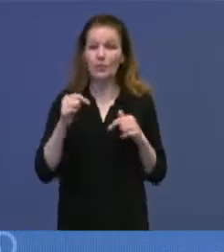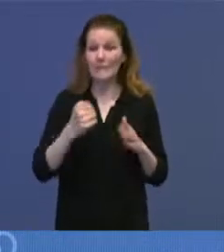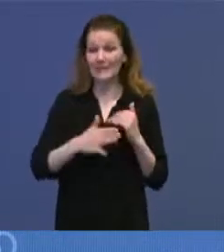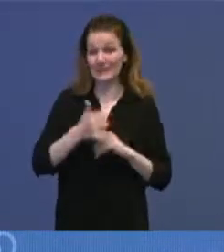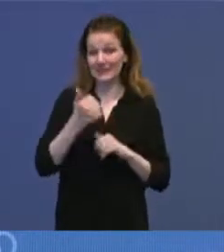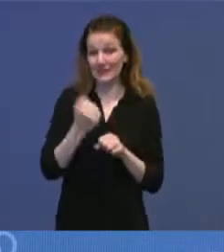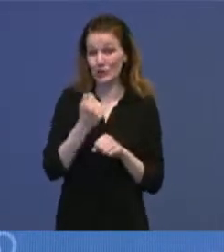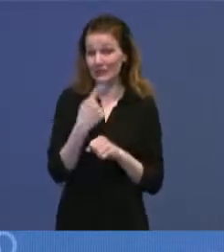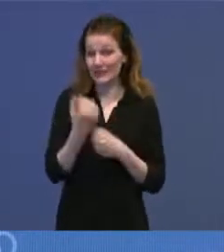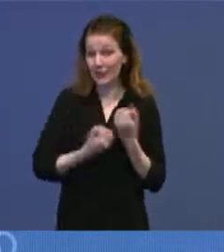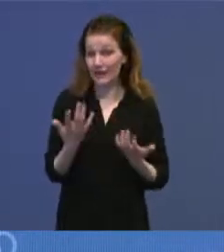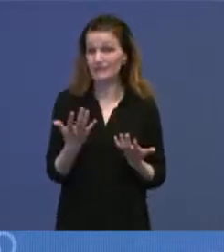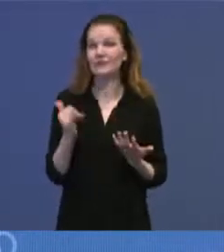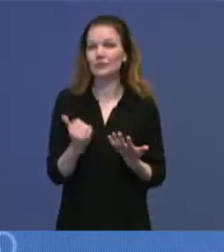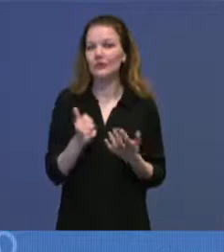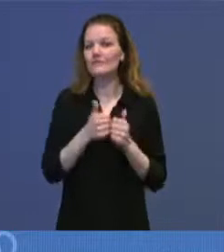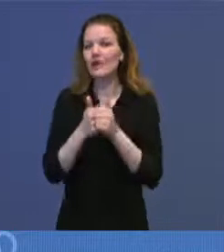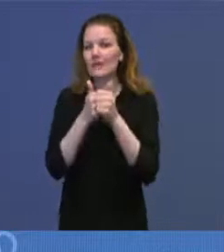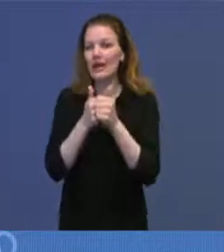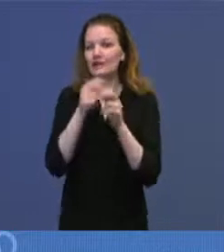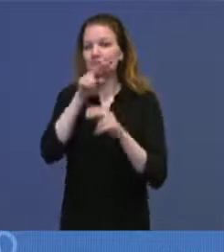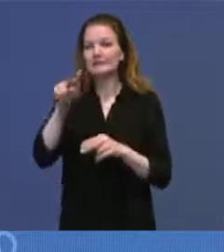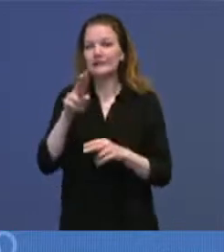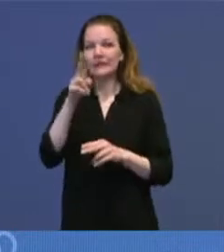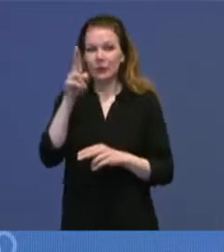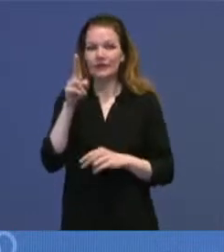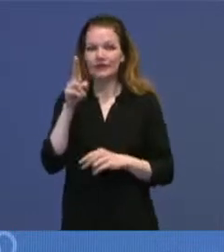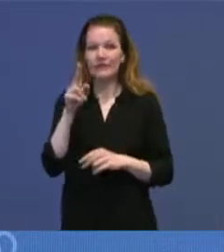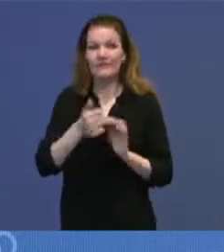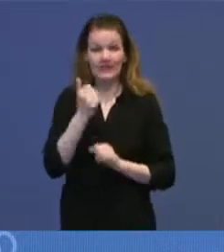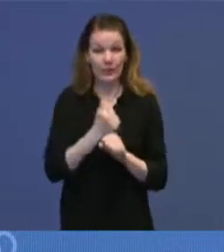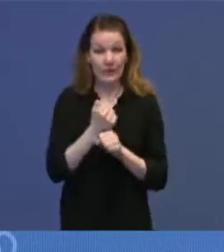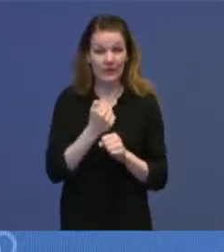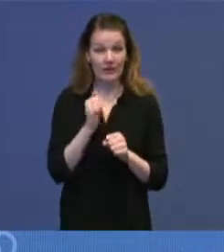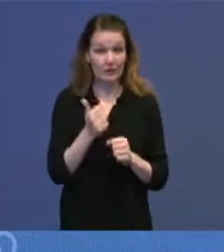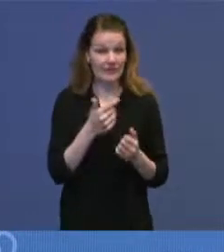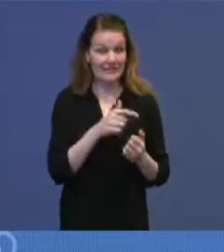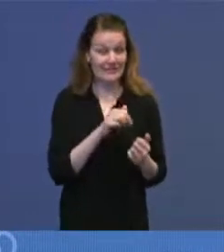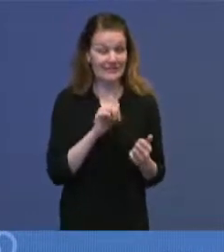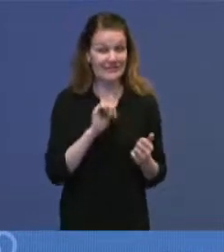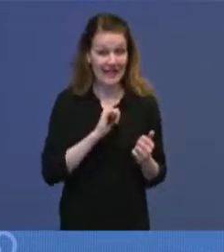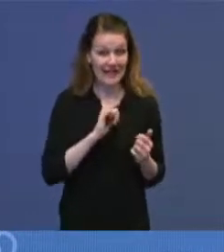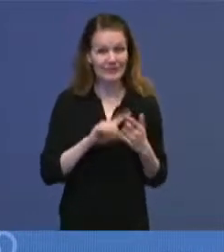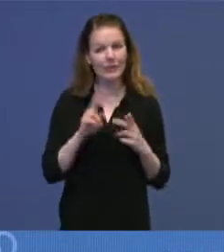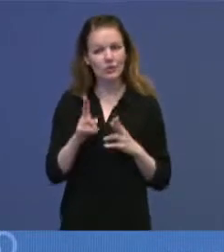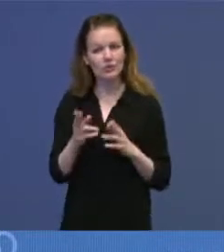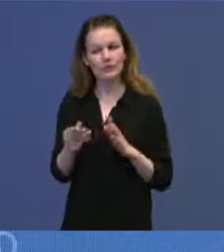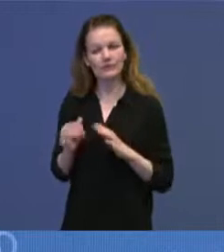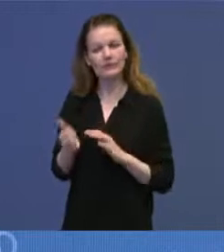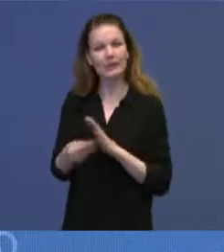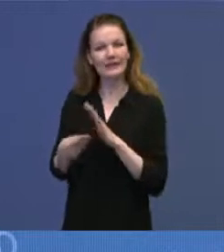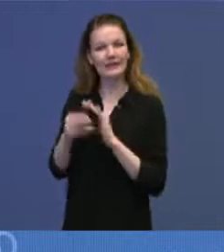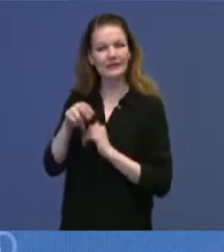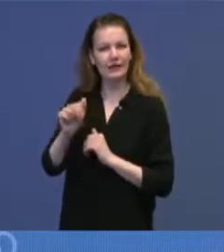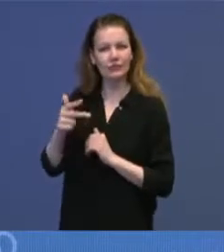vi gjør, det er å følge med i nord. Det er en viktig oppgave vi gjør for oss selv, det er også en viktig oppgave vi gjør i NATO. Og derfor styrker vi dette nå. Vi